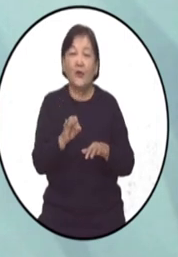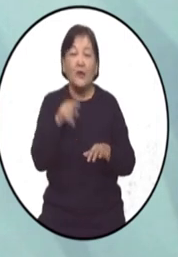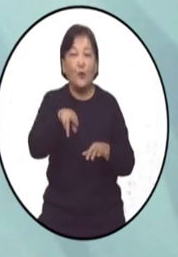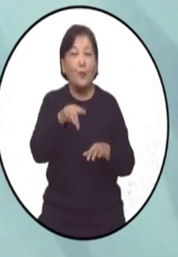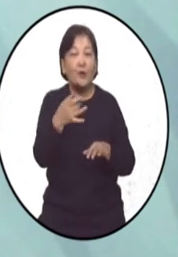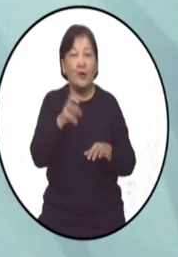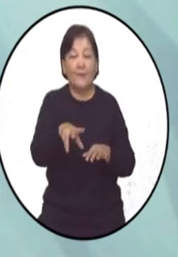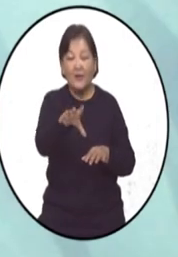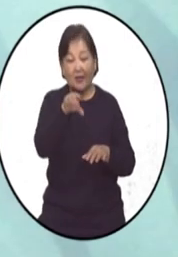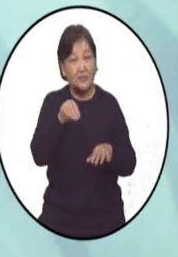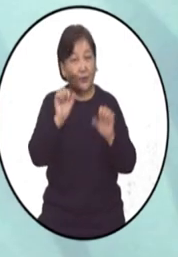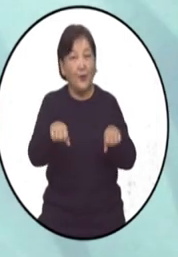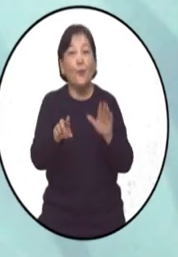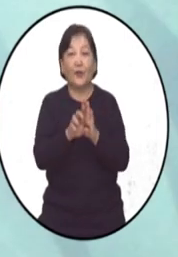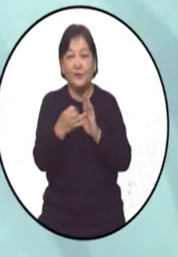ашиглаж болно гэсэн үг.